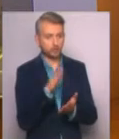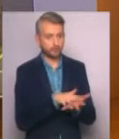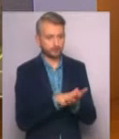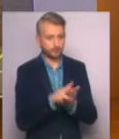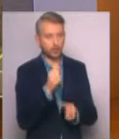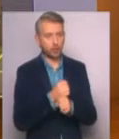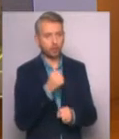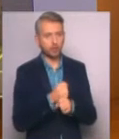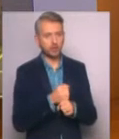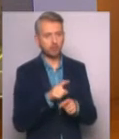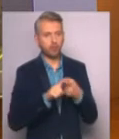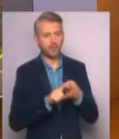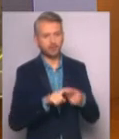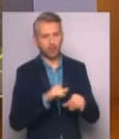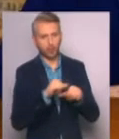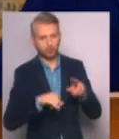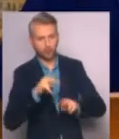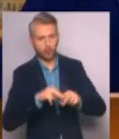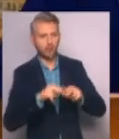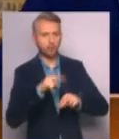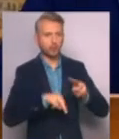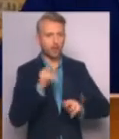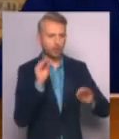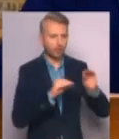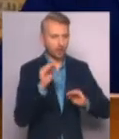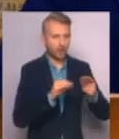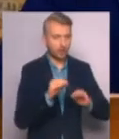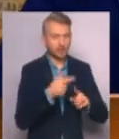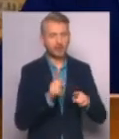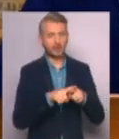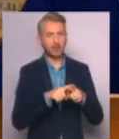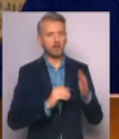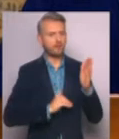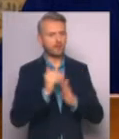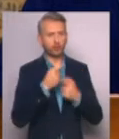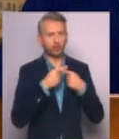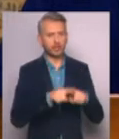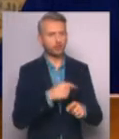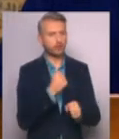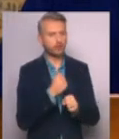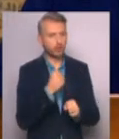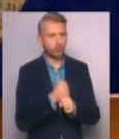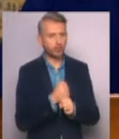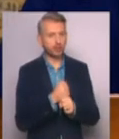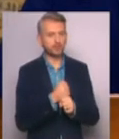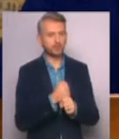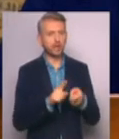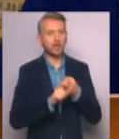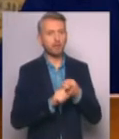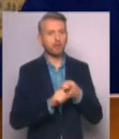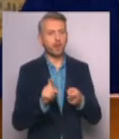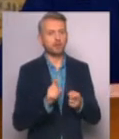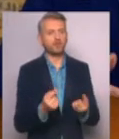роботи, пов'язані з розбудовою, на будівельно-монтажні виконання. Це високотехнологічні роботи, пов'язані з